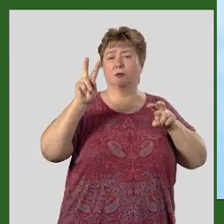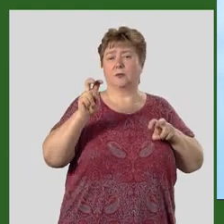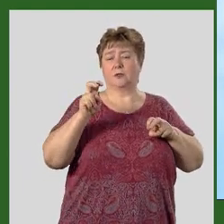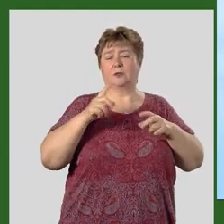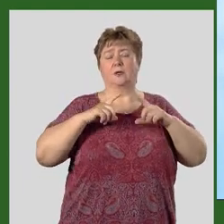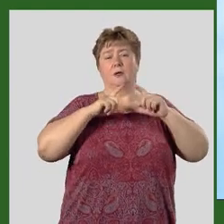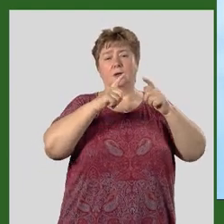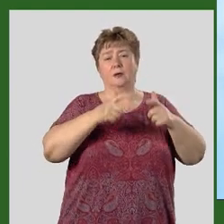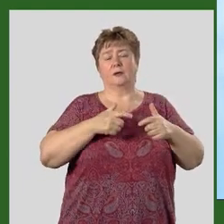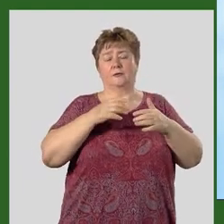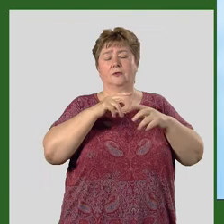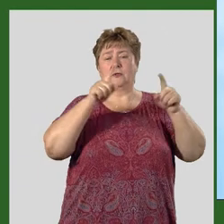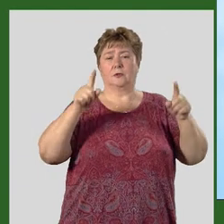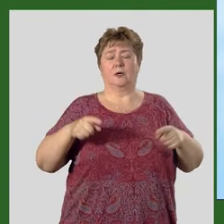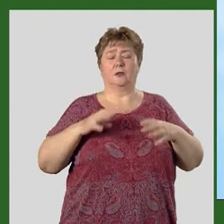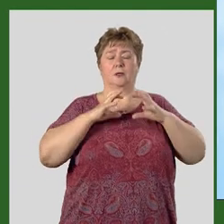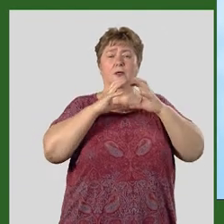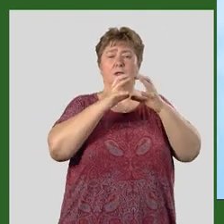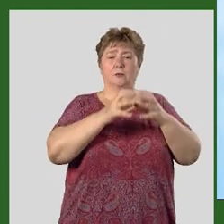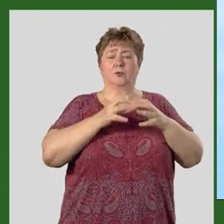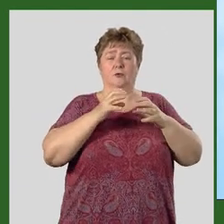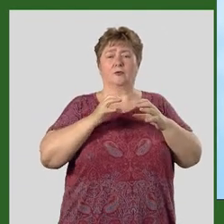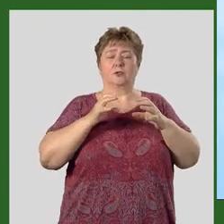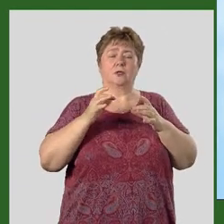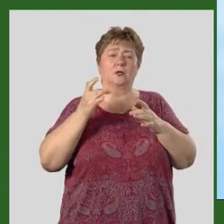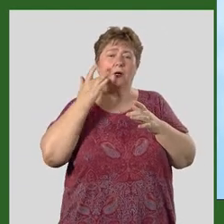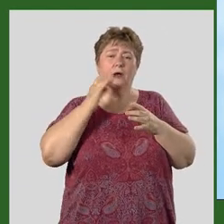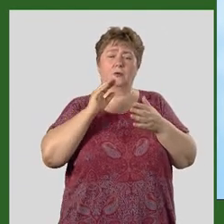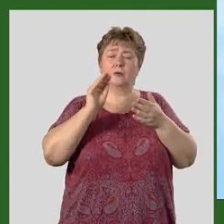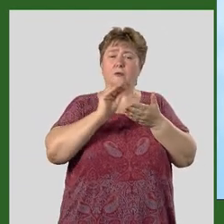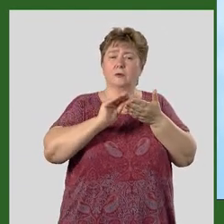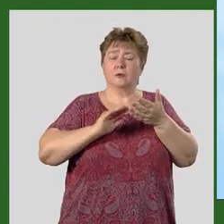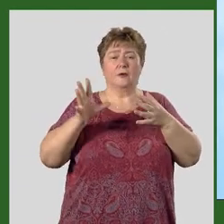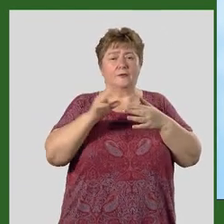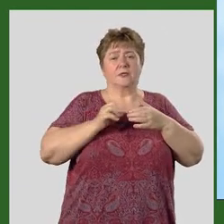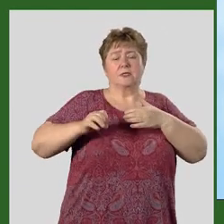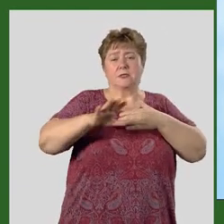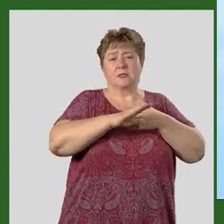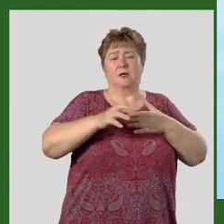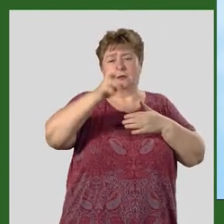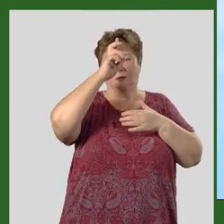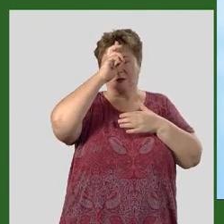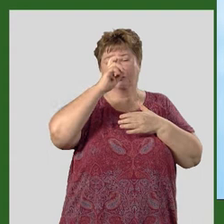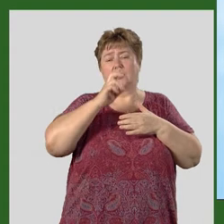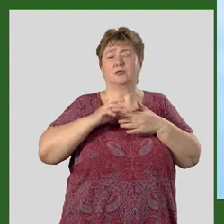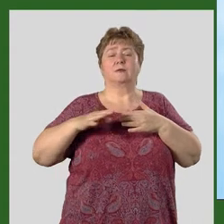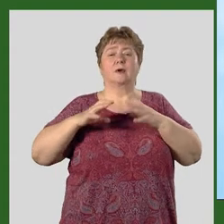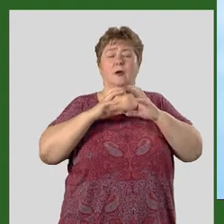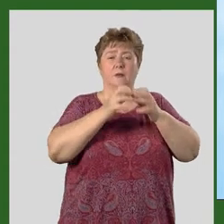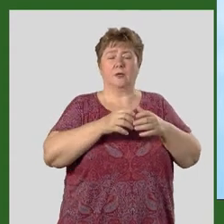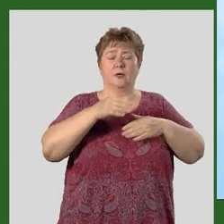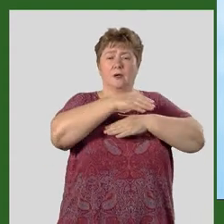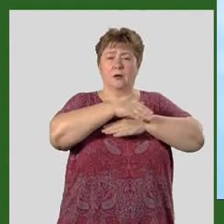тематическая географическая карта земного шара, на которой отражены все страны и государства мира,